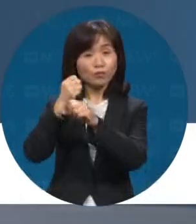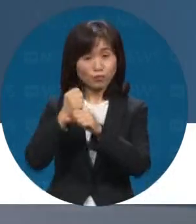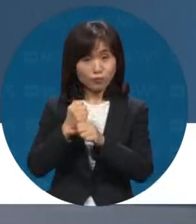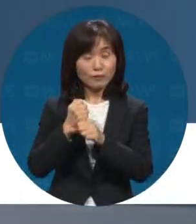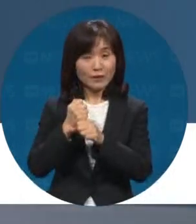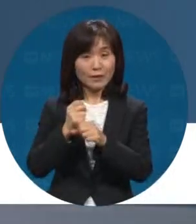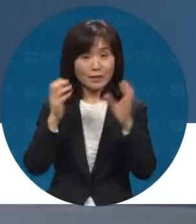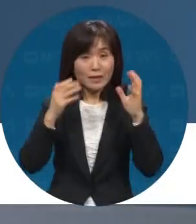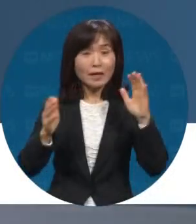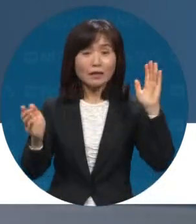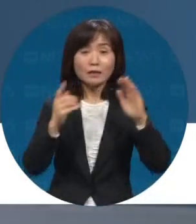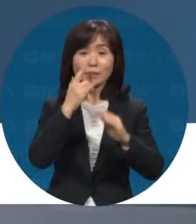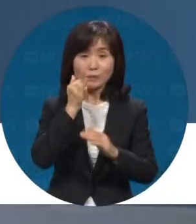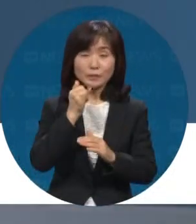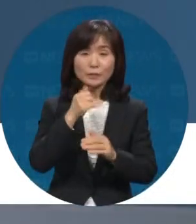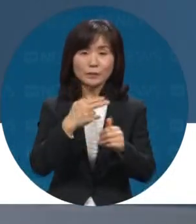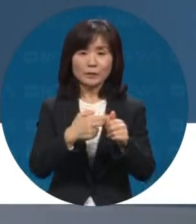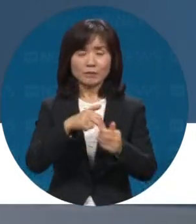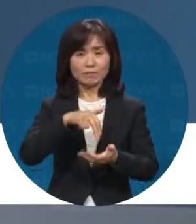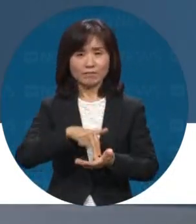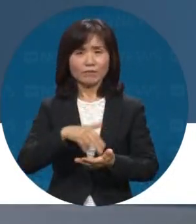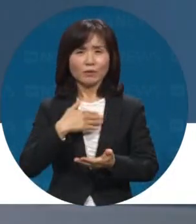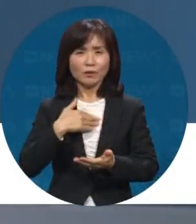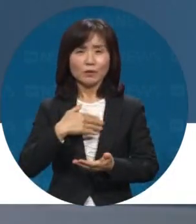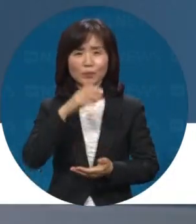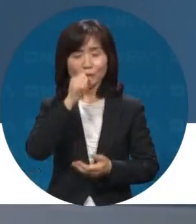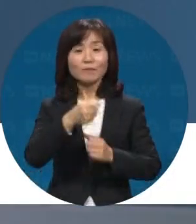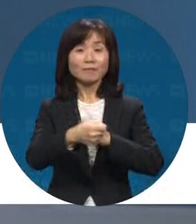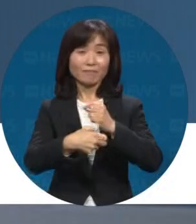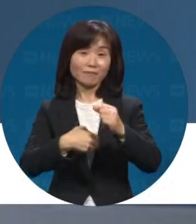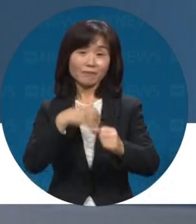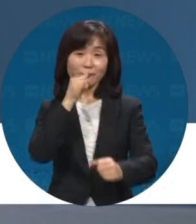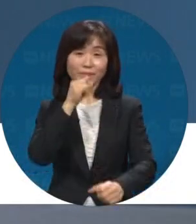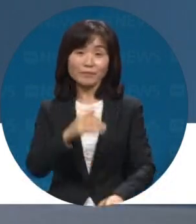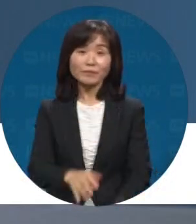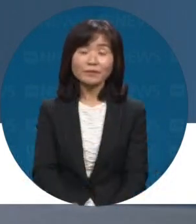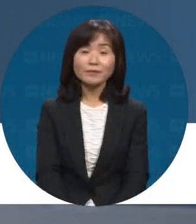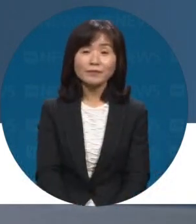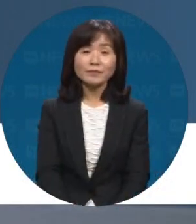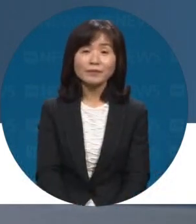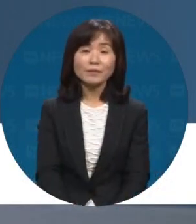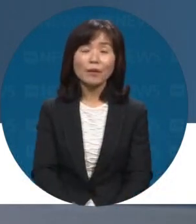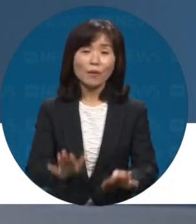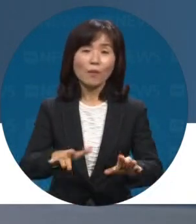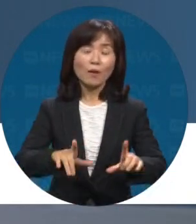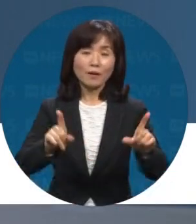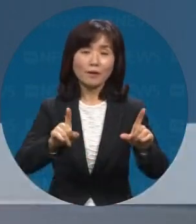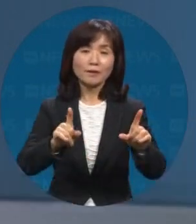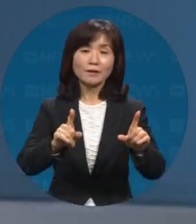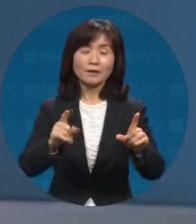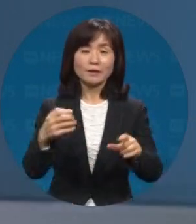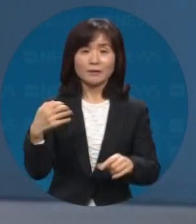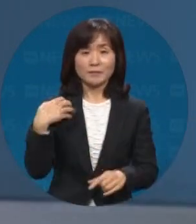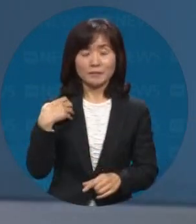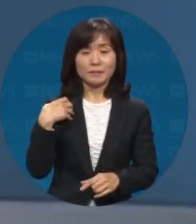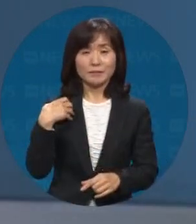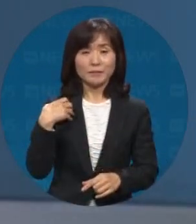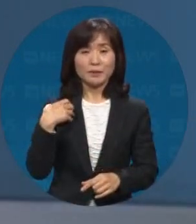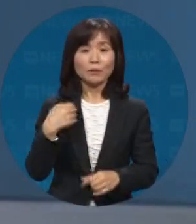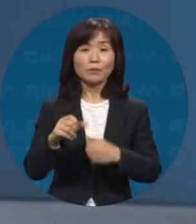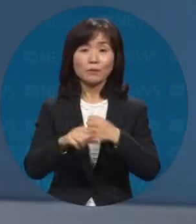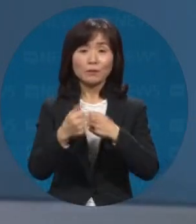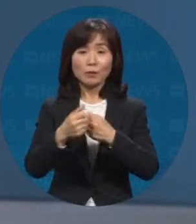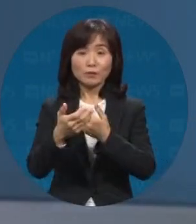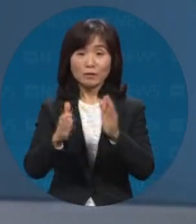아이들 또 학부모님 또 교사인 저에게도 정말 좋은 영향을 주었어요 그래서 올해 담임을 맡은 5학년